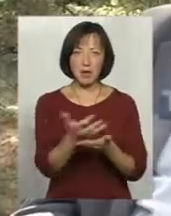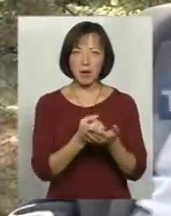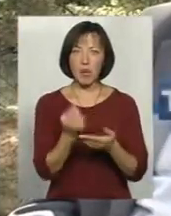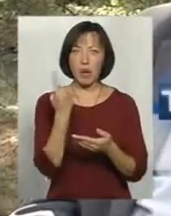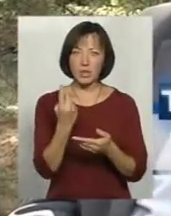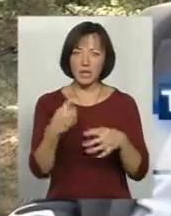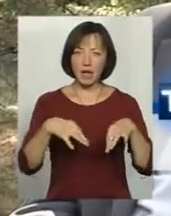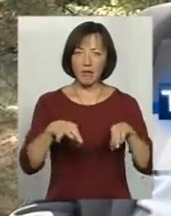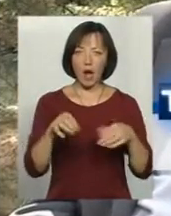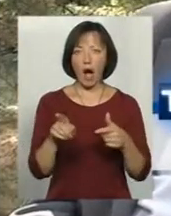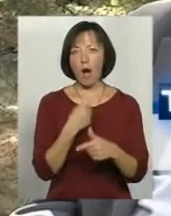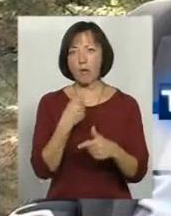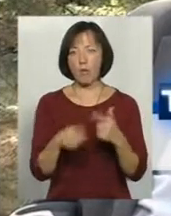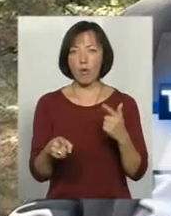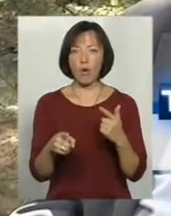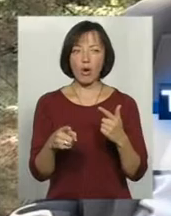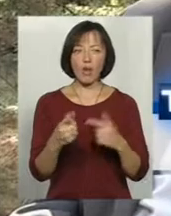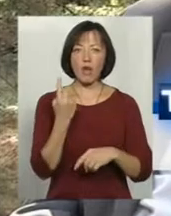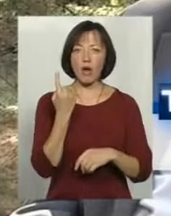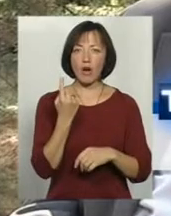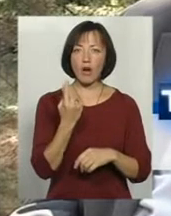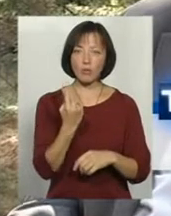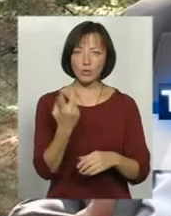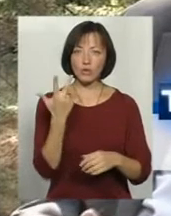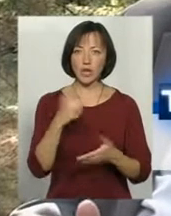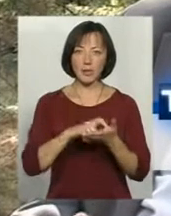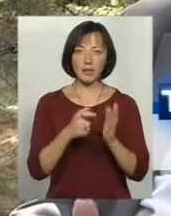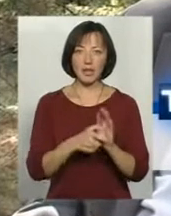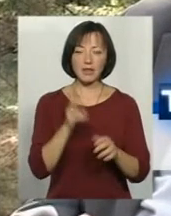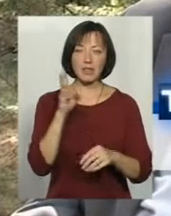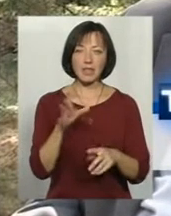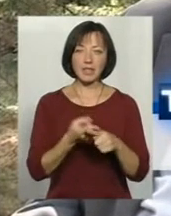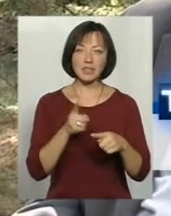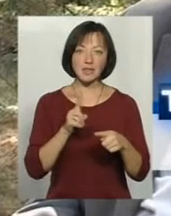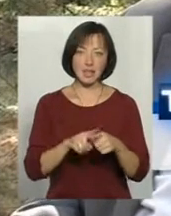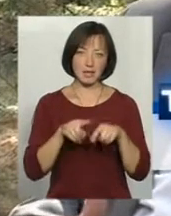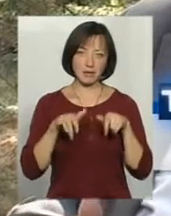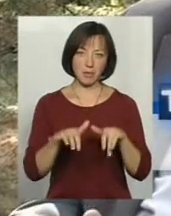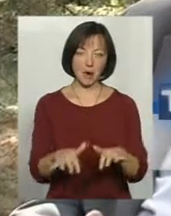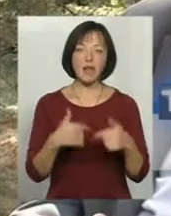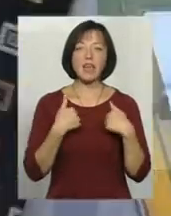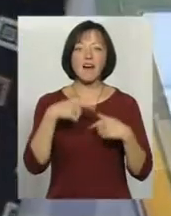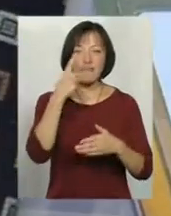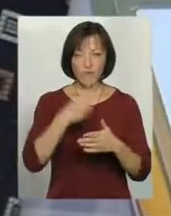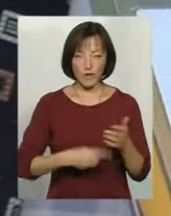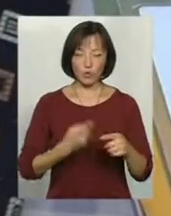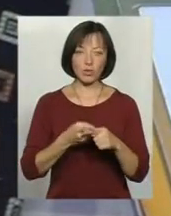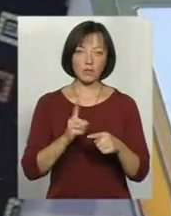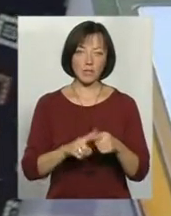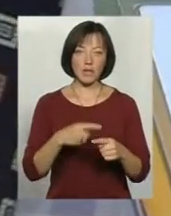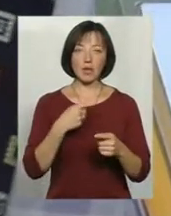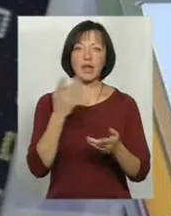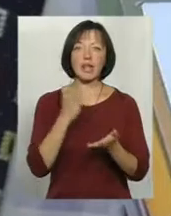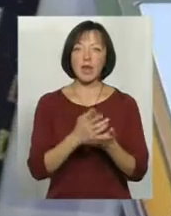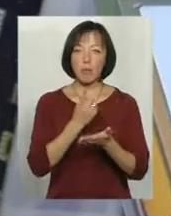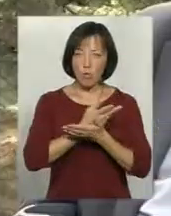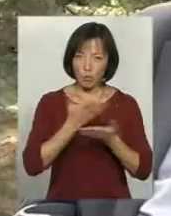автомобіль або, образно кажучи, на одну трикімнатну квартиру раді цієї благої справи? Я вірю в це. Є публічні